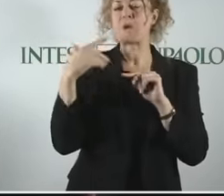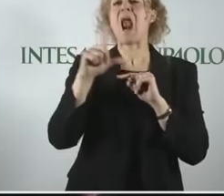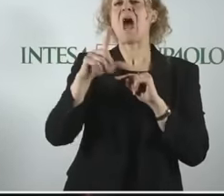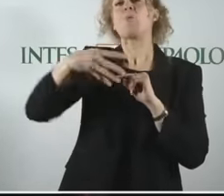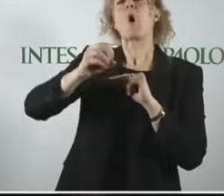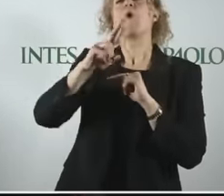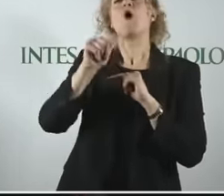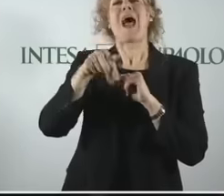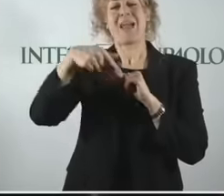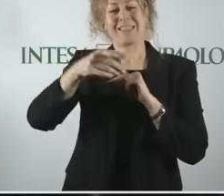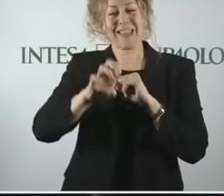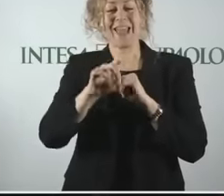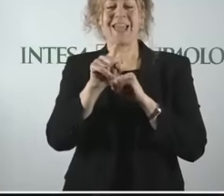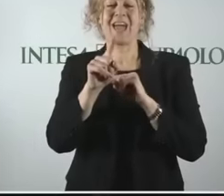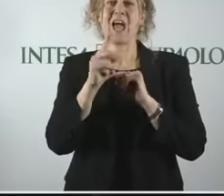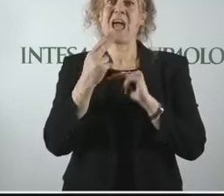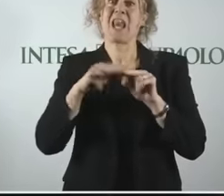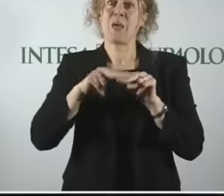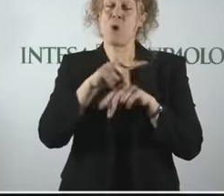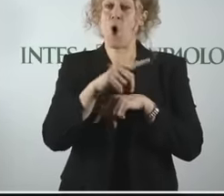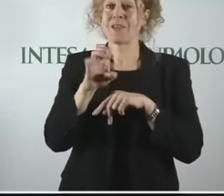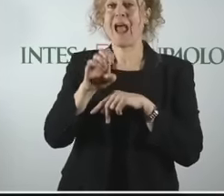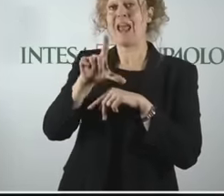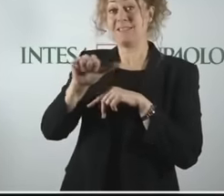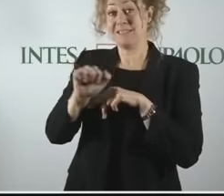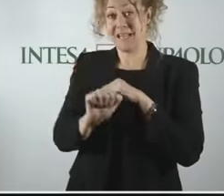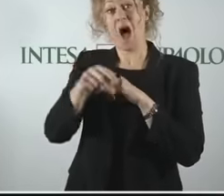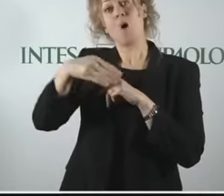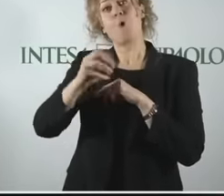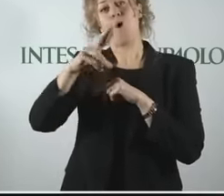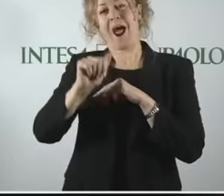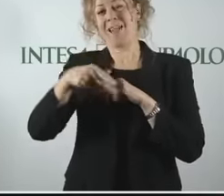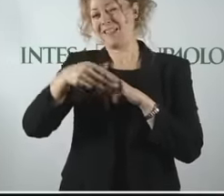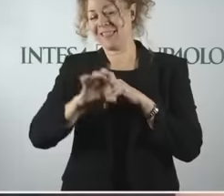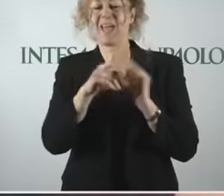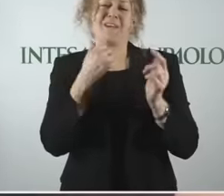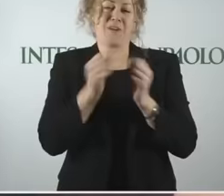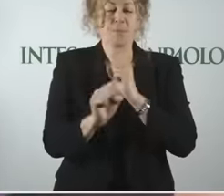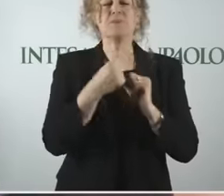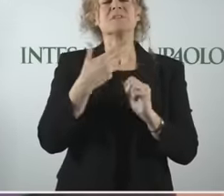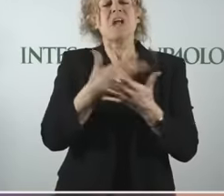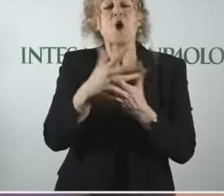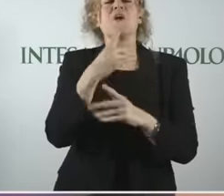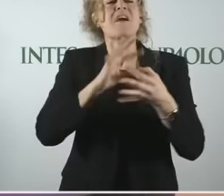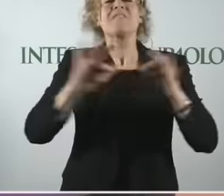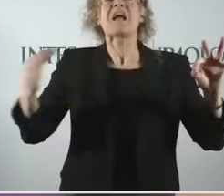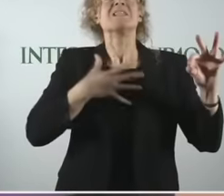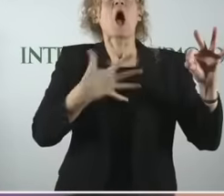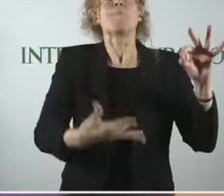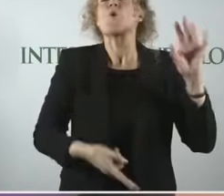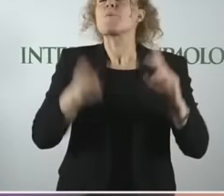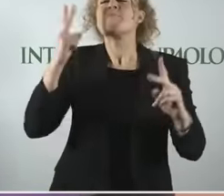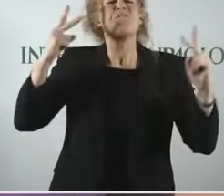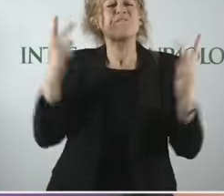La nipote di Elsa racconta che sua zia poneva a tutti la domanda Qual è la frase d'amore più vera cioè quella che esprimesse di più il